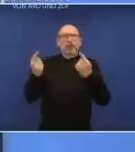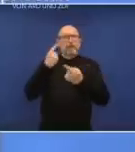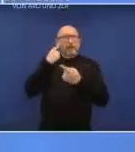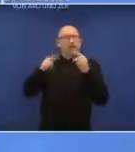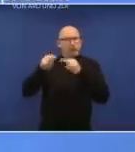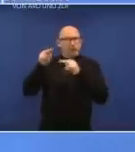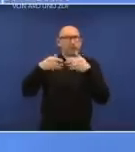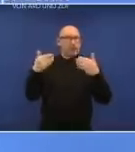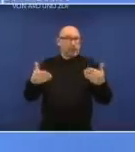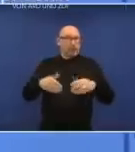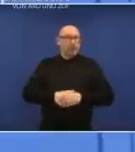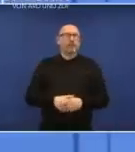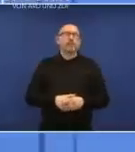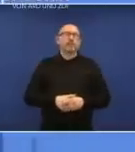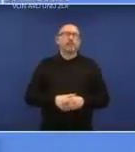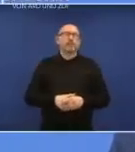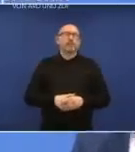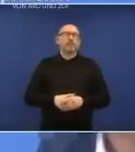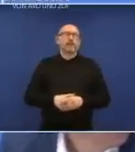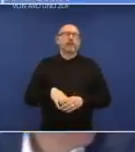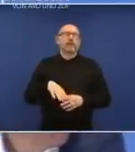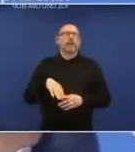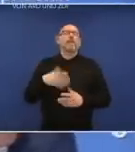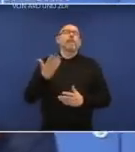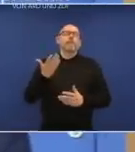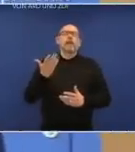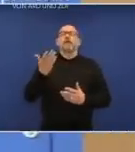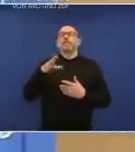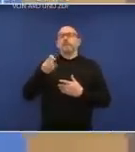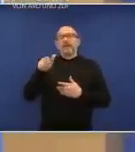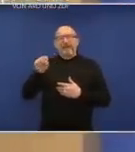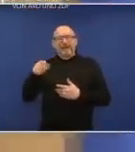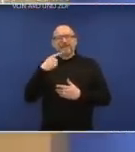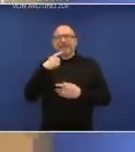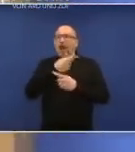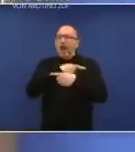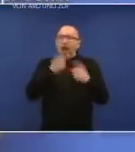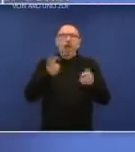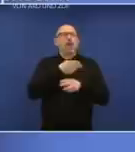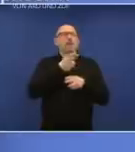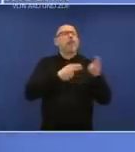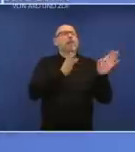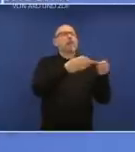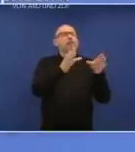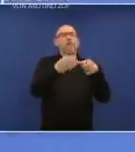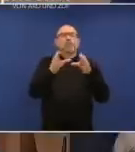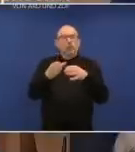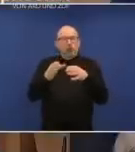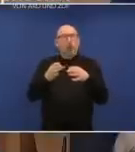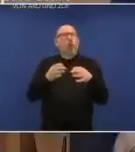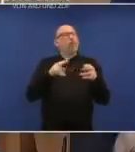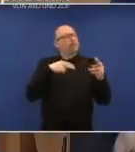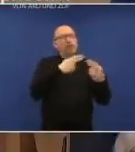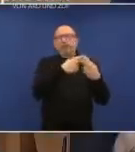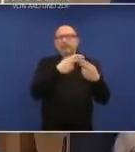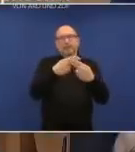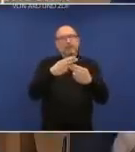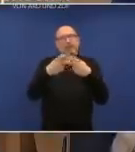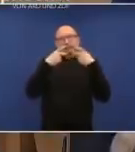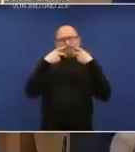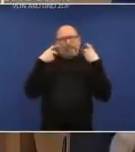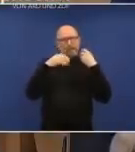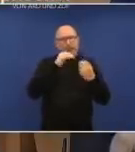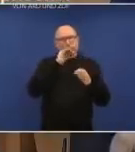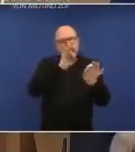Also um Ihre Frage zu beantworten, es sind alle vulnerablen Gruppen zum geeigneten Zeitpunkt versorgt worden mit hinreichend